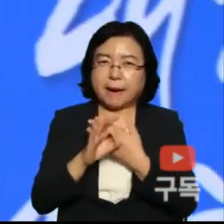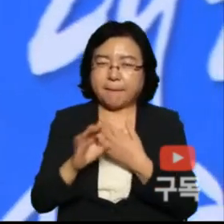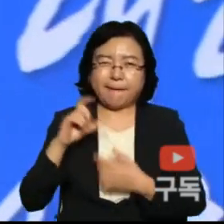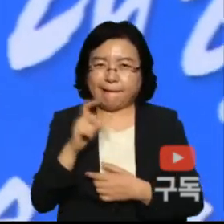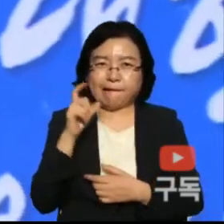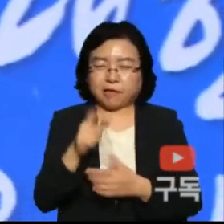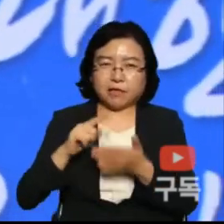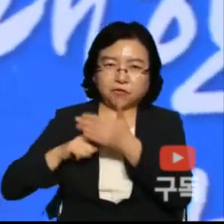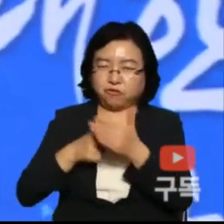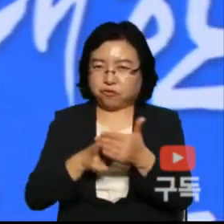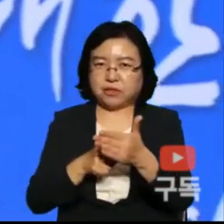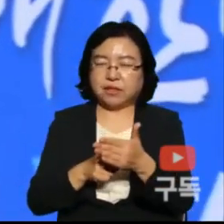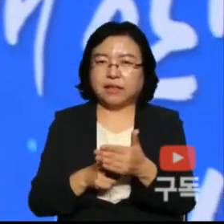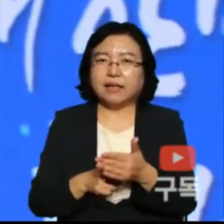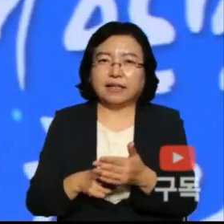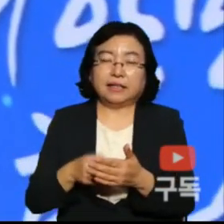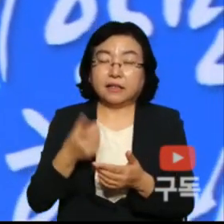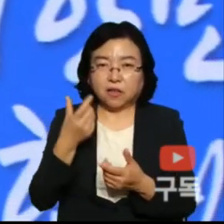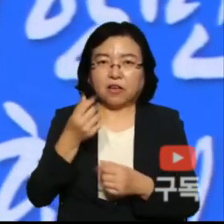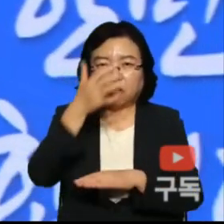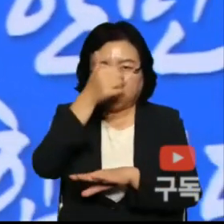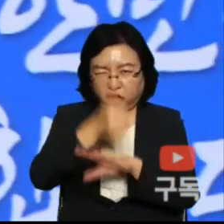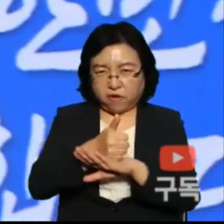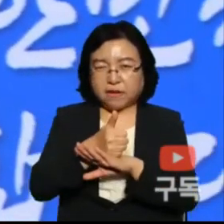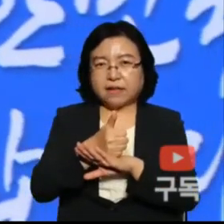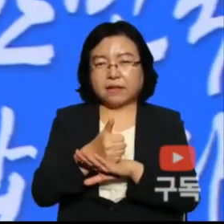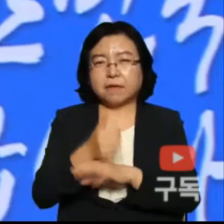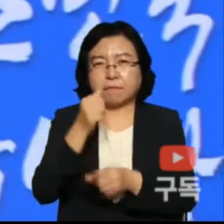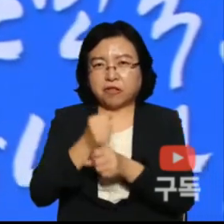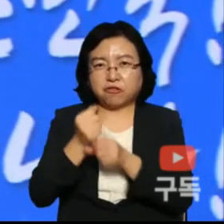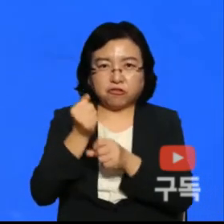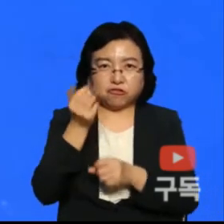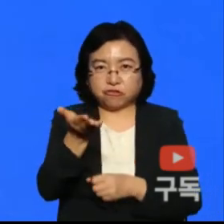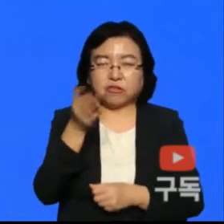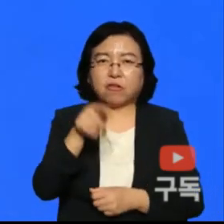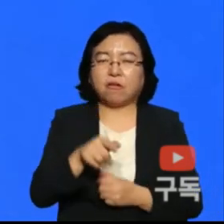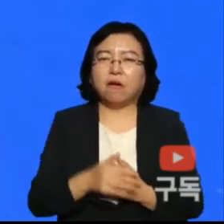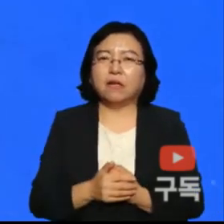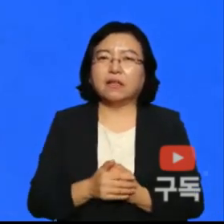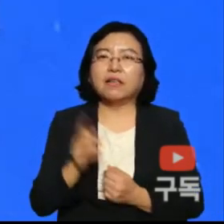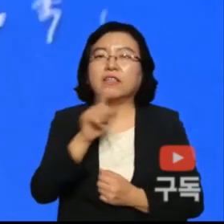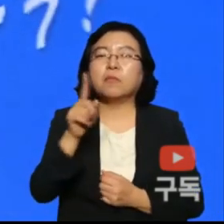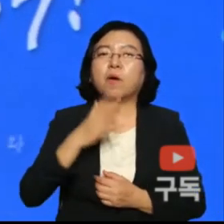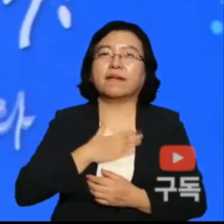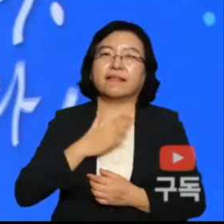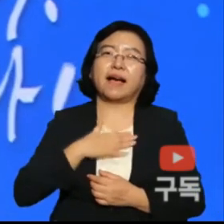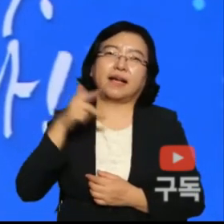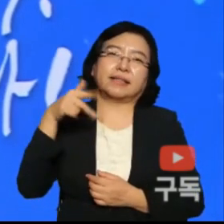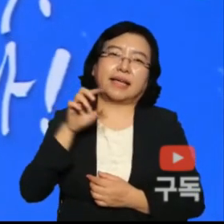그래서 성과를 내는 것 그것이 바로 제명 스타일입니다